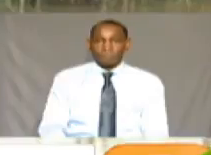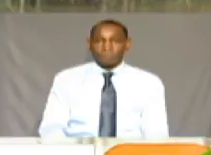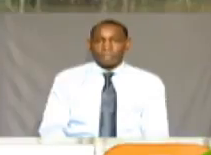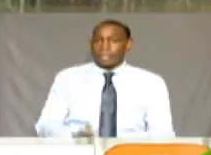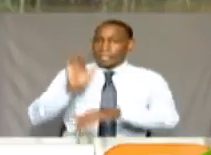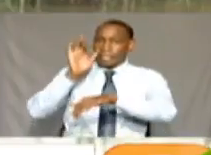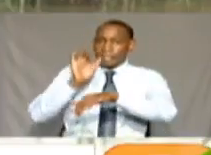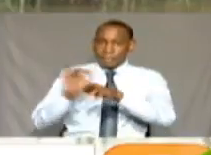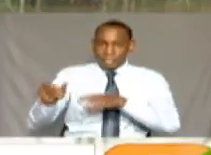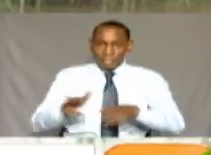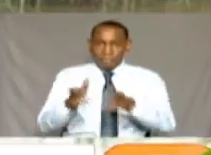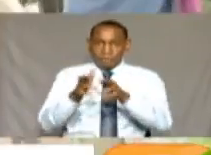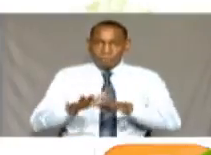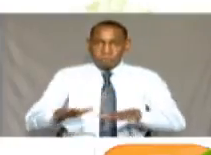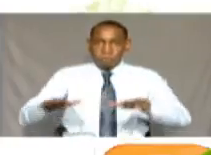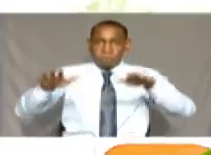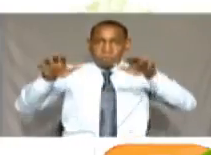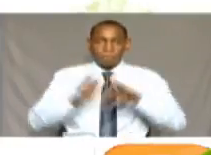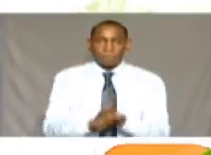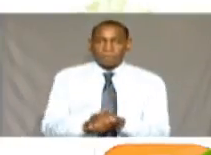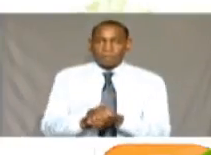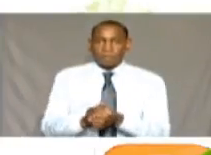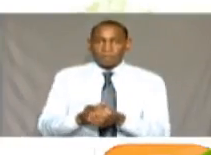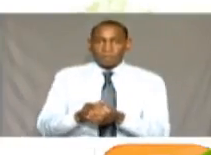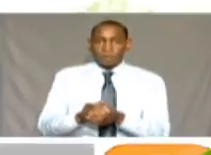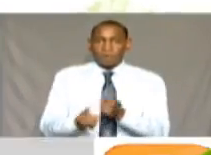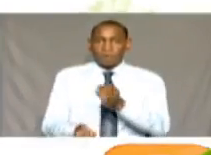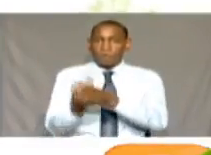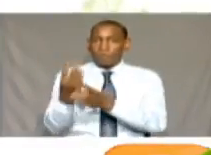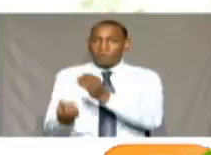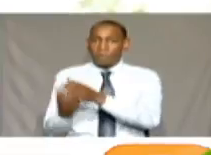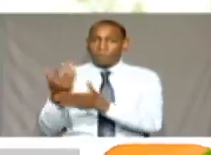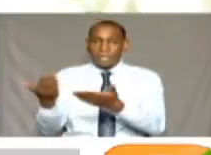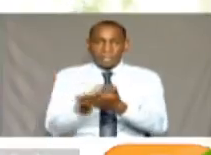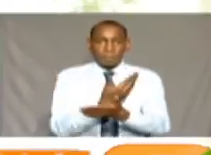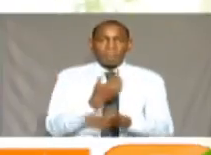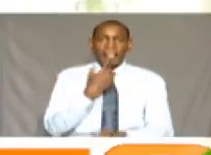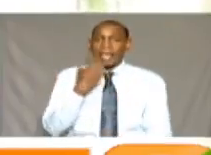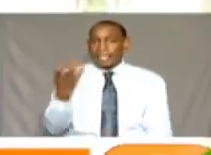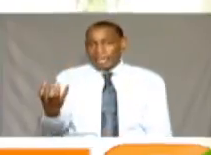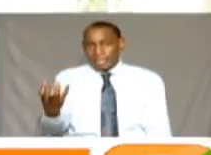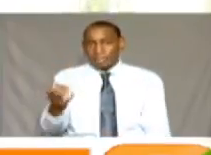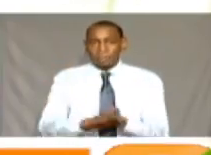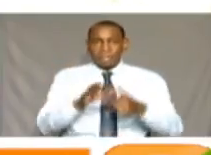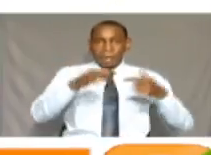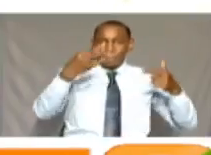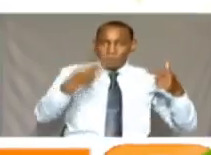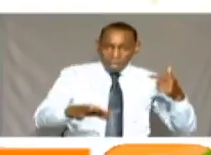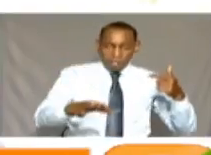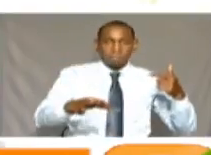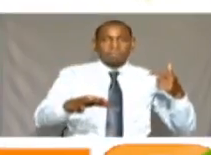Athari ya mto Nyando kufurika. Chakula zote zimeenda. Tumepanda nyanya, tumepanda mboga